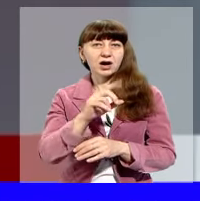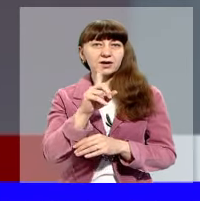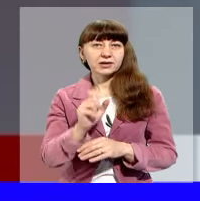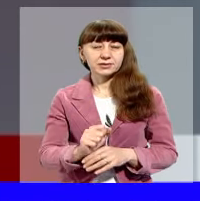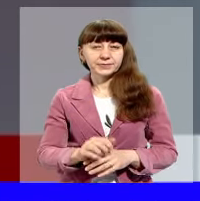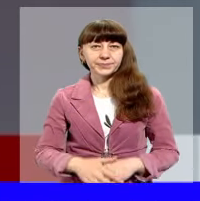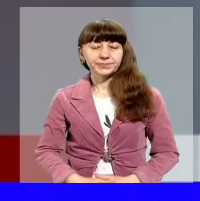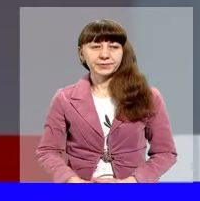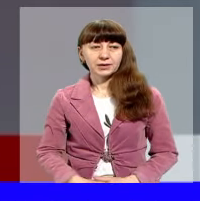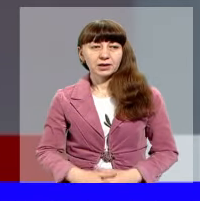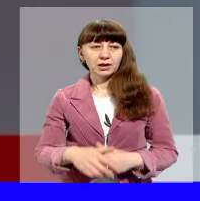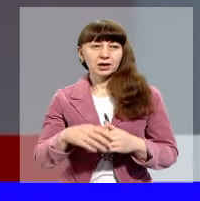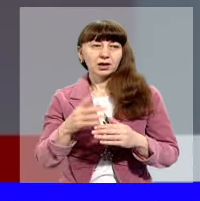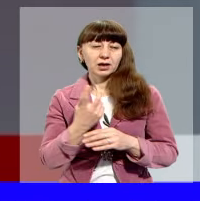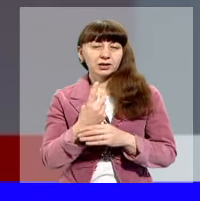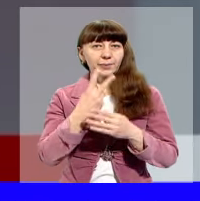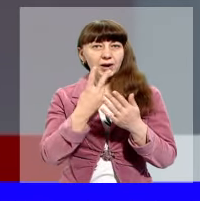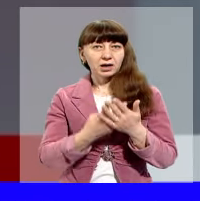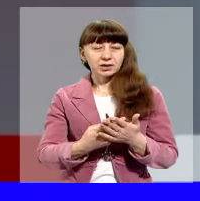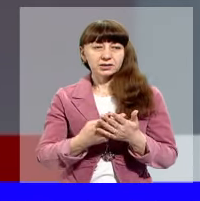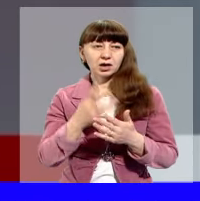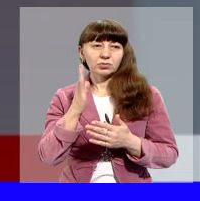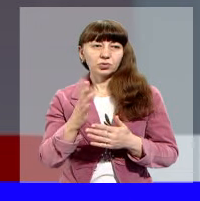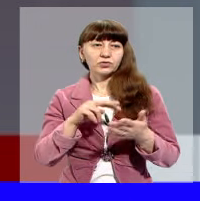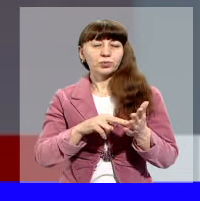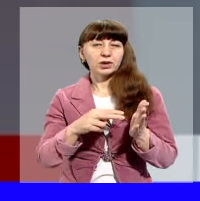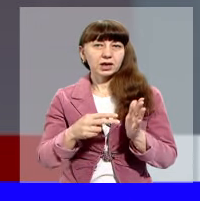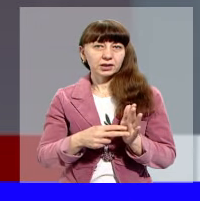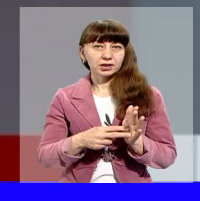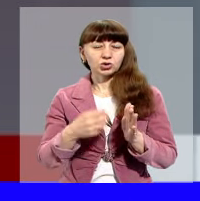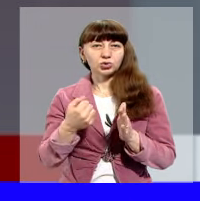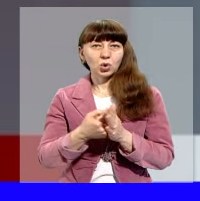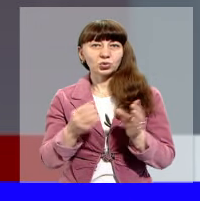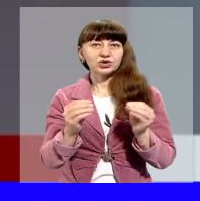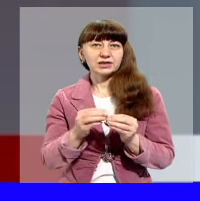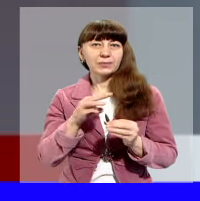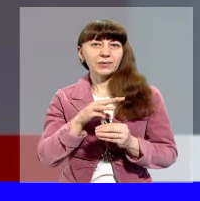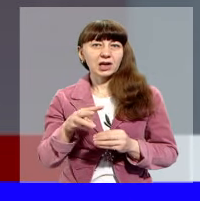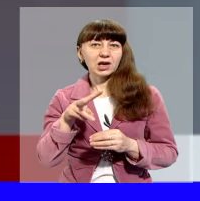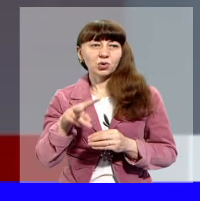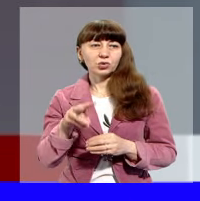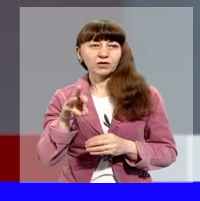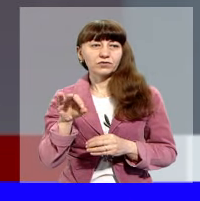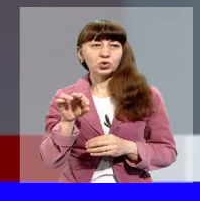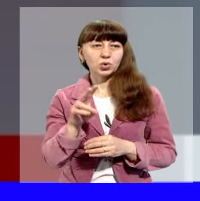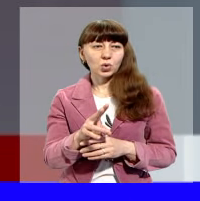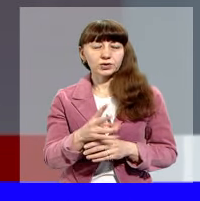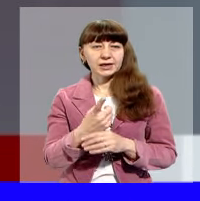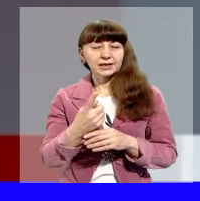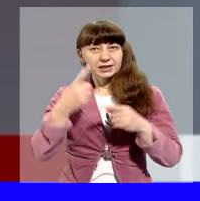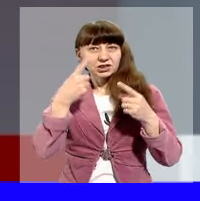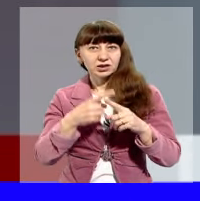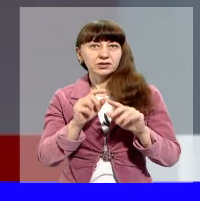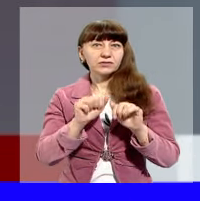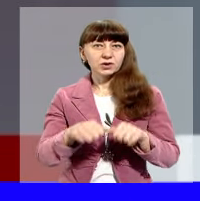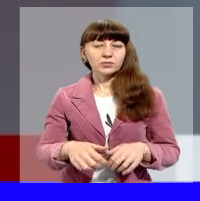Болашақта бұл көрсеткіш 10 миллион тоннаға жетеді деп отырмыз. Оған сұраныста технологиялық мүмкіндік те бар. Сондықтан Астана мен Баку бұл салада кешенді қадамдар